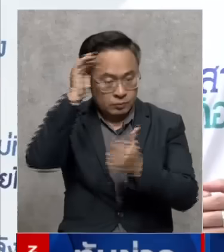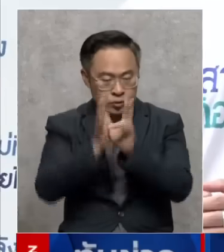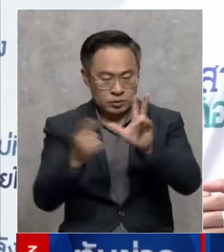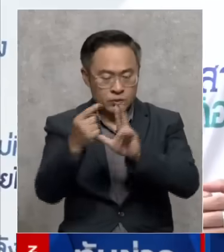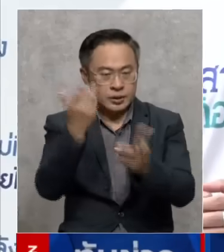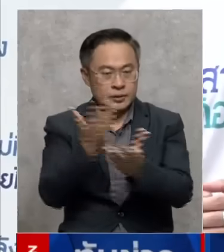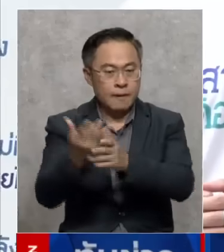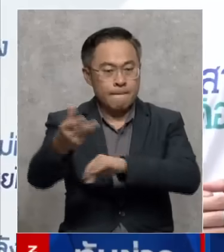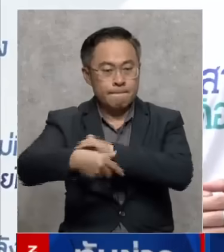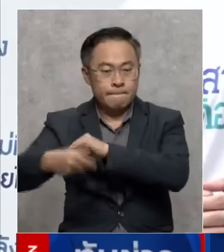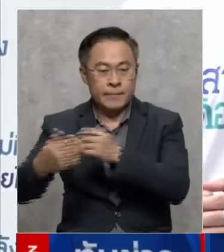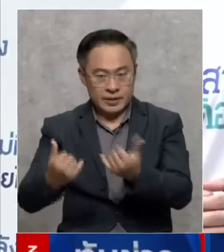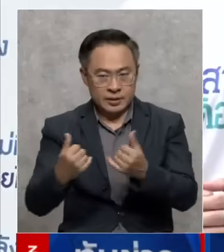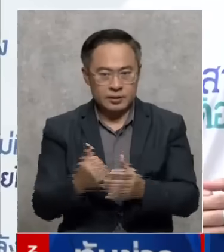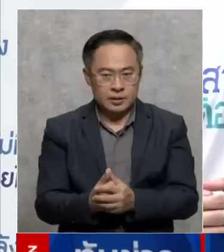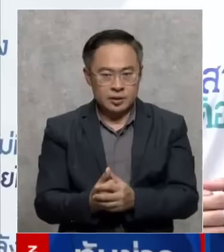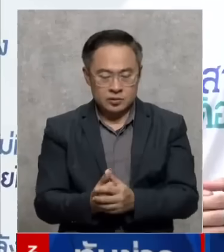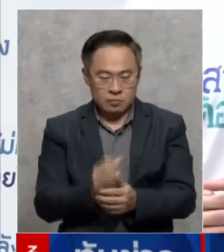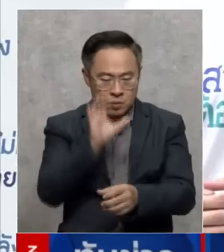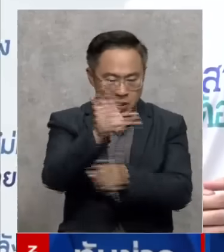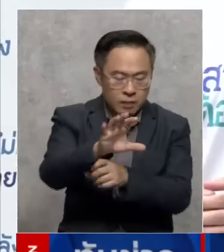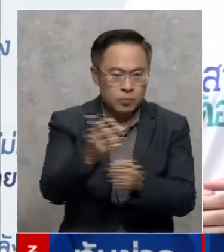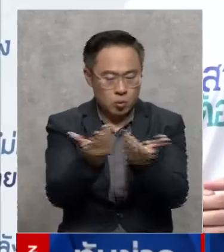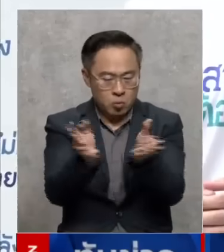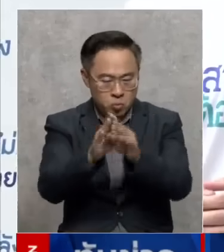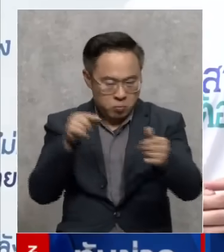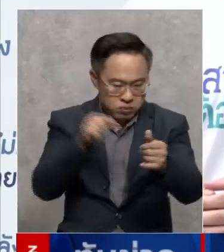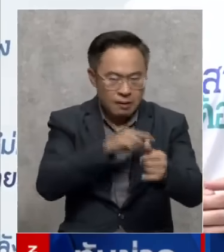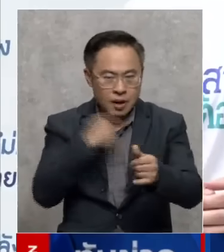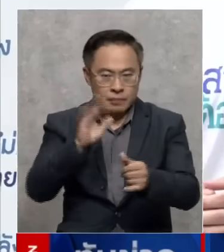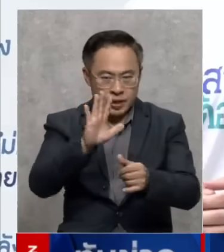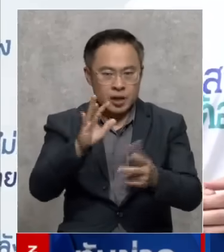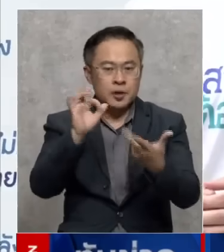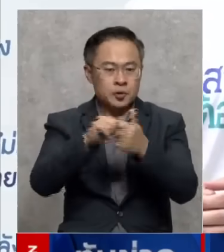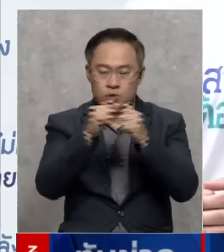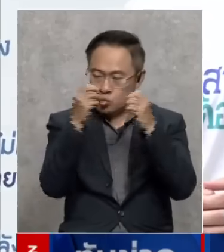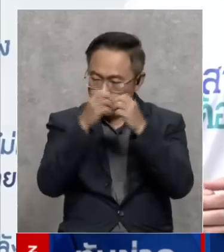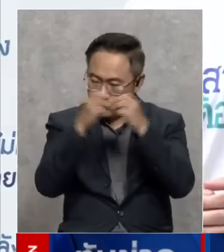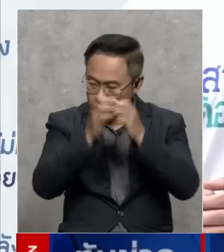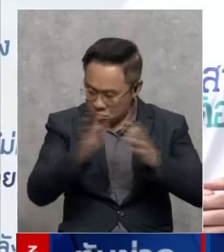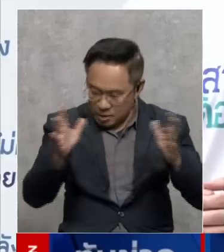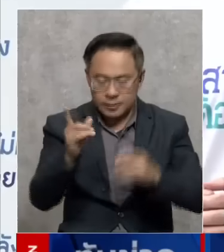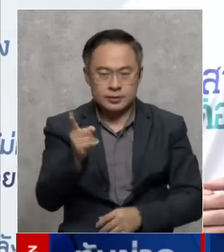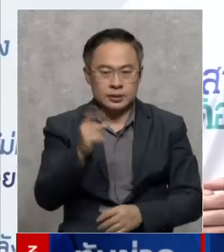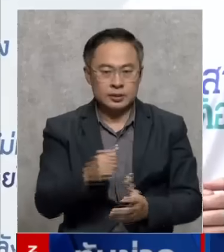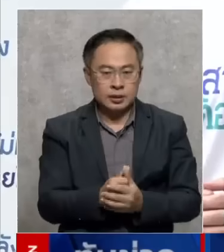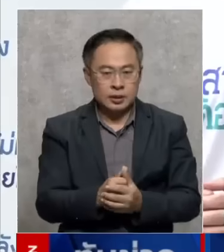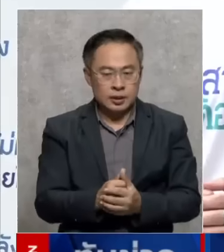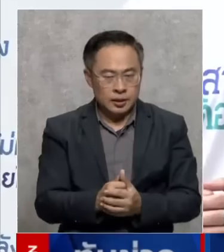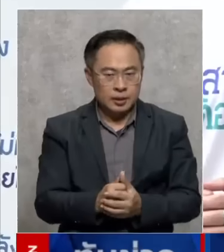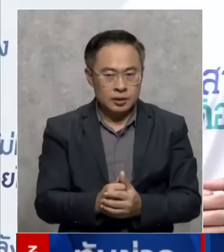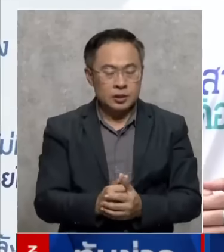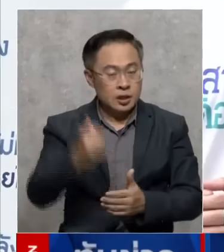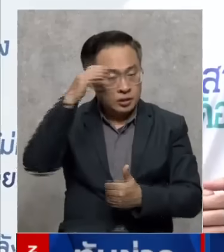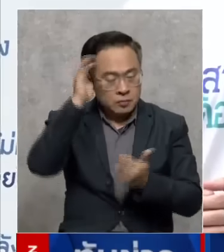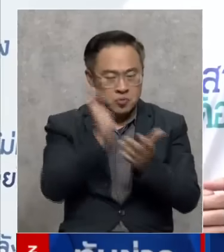ว่าอย่าพยายามไปคุกคามครอบครัวเขาเดี๋ยวมันจะเป็นวัวพันธุ์หลักมากกว่านี้นะครับถ้าท่านพยายามไปคุกคาม